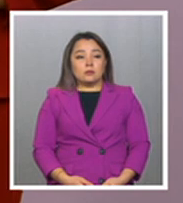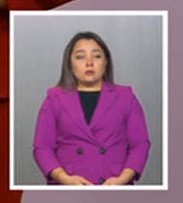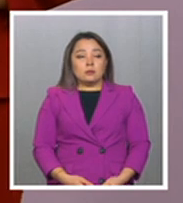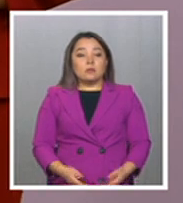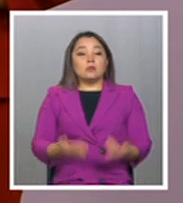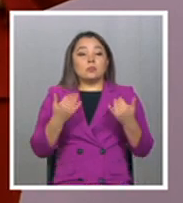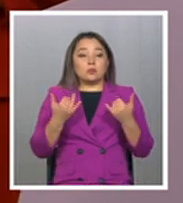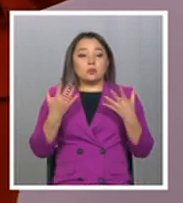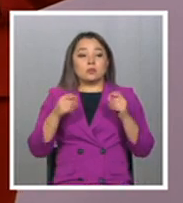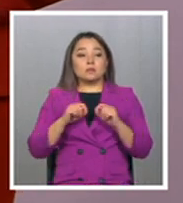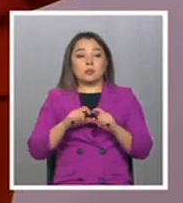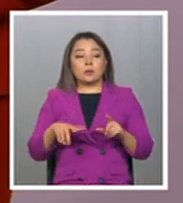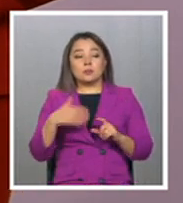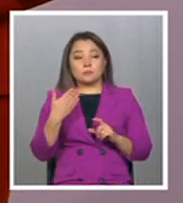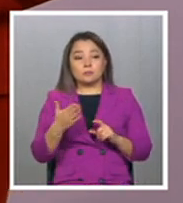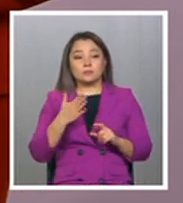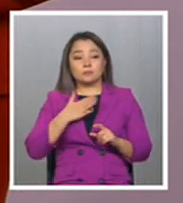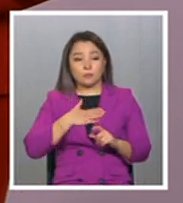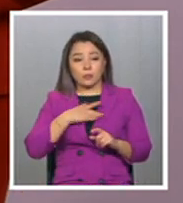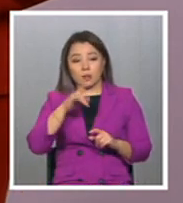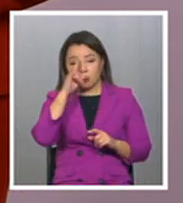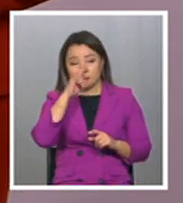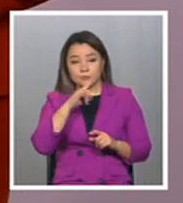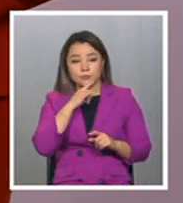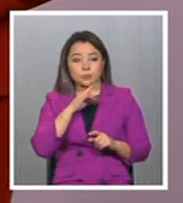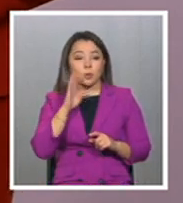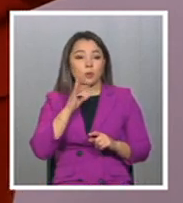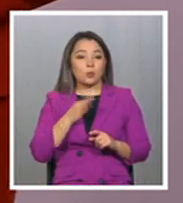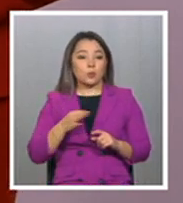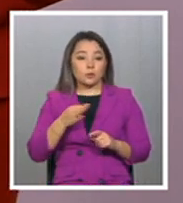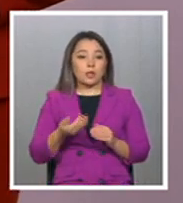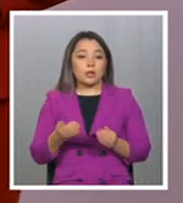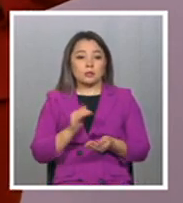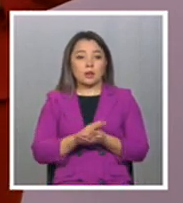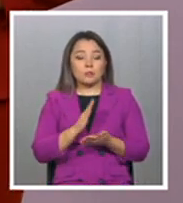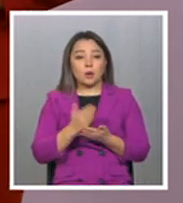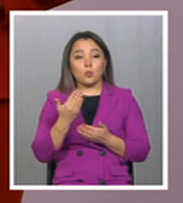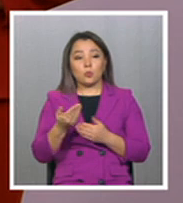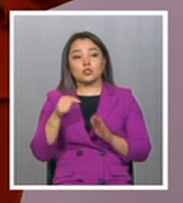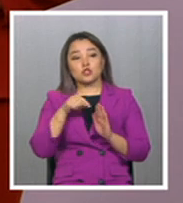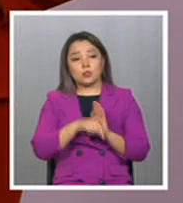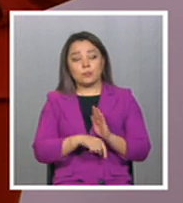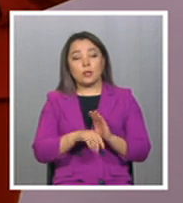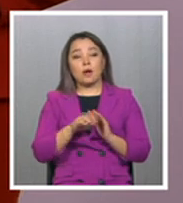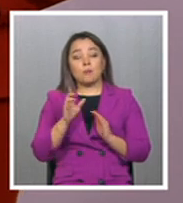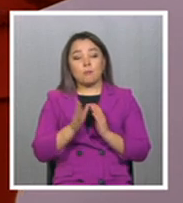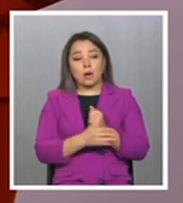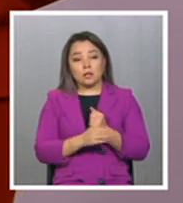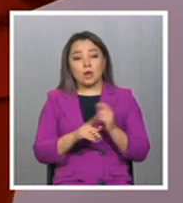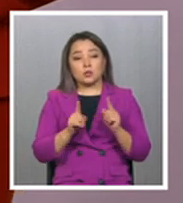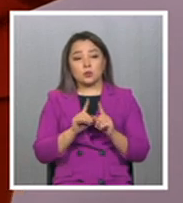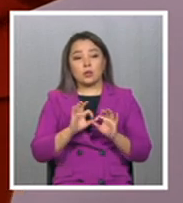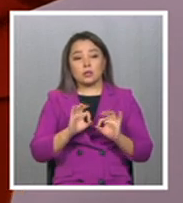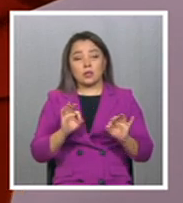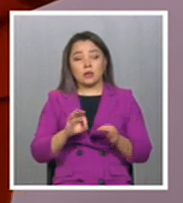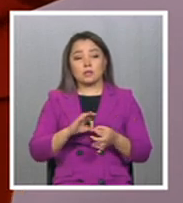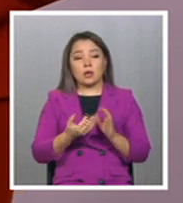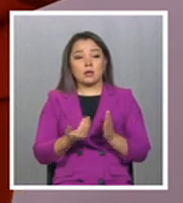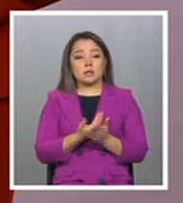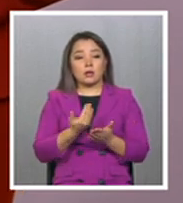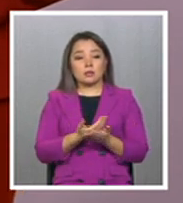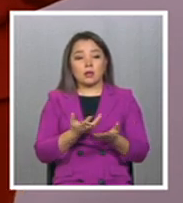Бүгінгі сабақта, балалар, біз Қазақстан көлдерімен таныстық. Соның ішінде Балқаш көлі туралы мәлімет